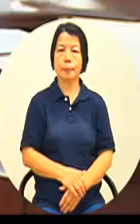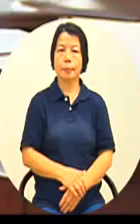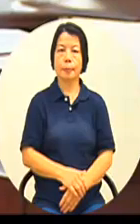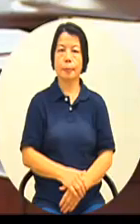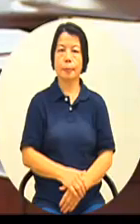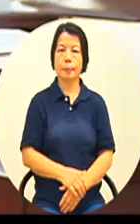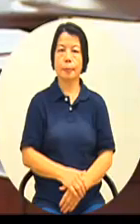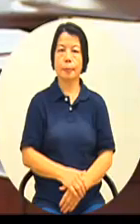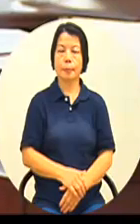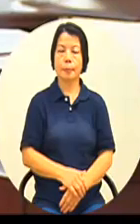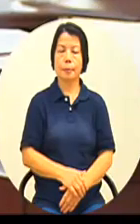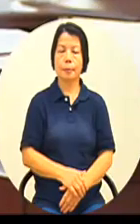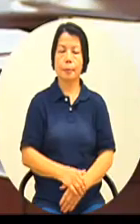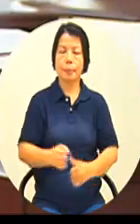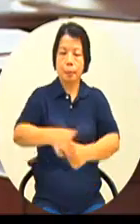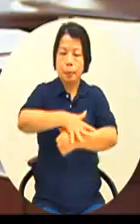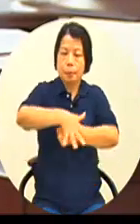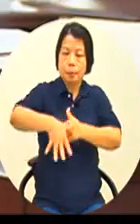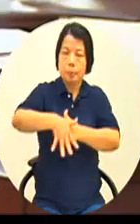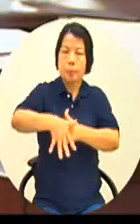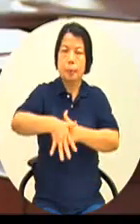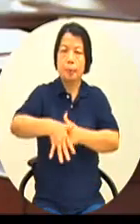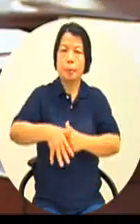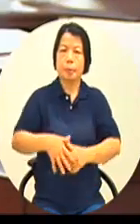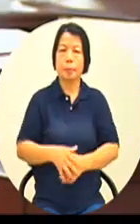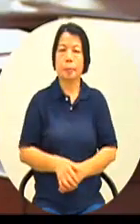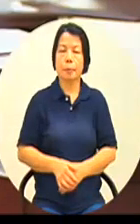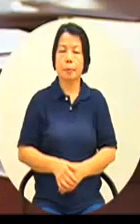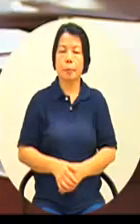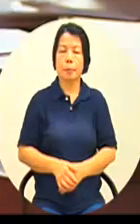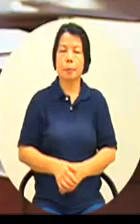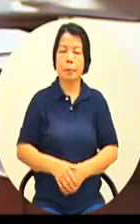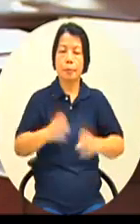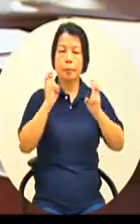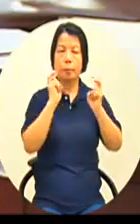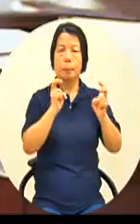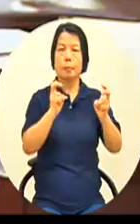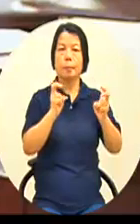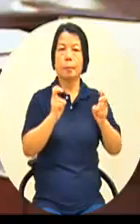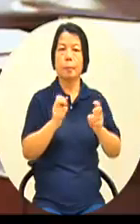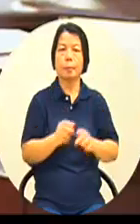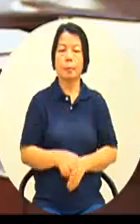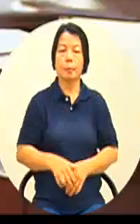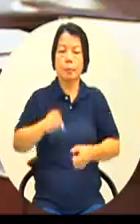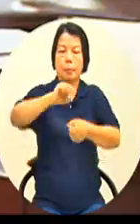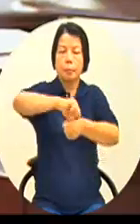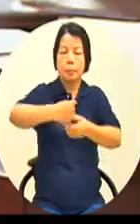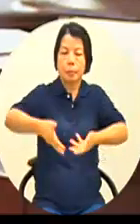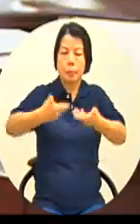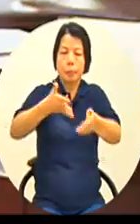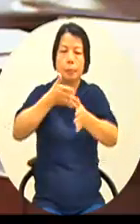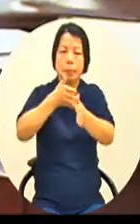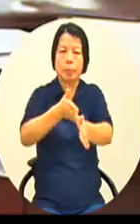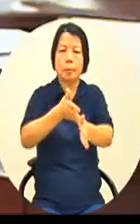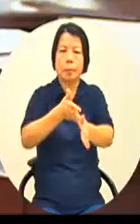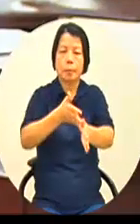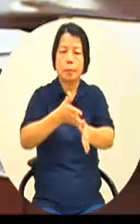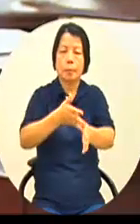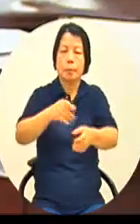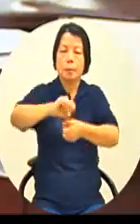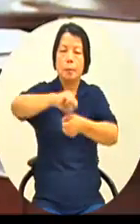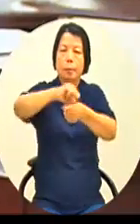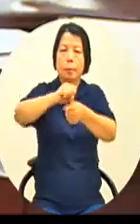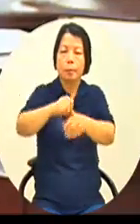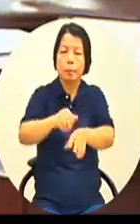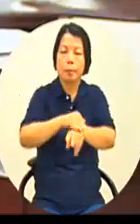跨局会对不对吼？跨局处啦吼，会当的捷运啊，加上轻轨，加上大众运输